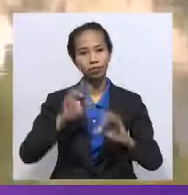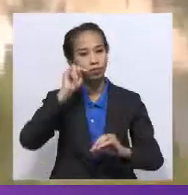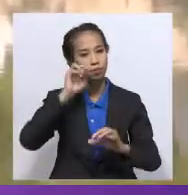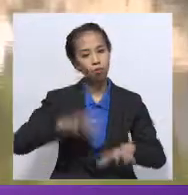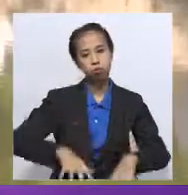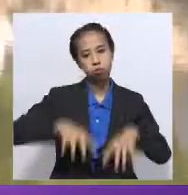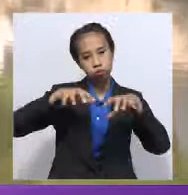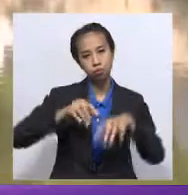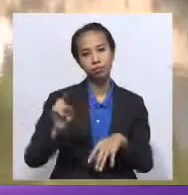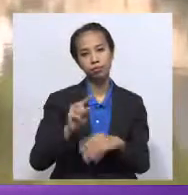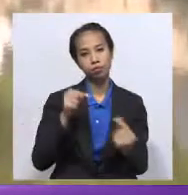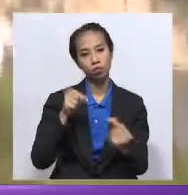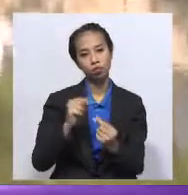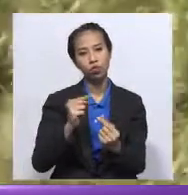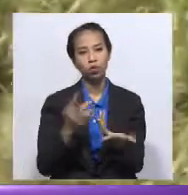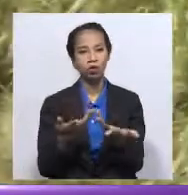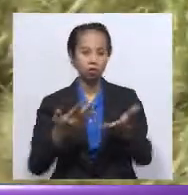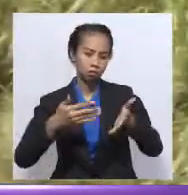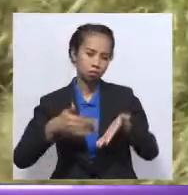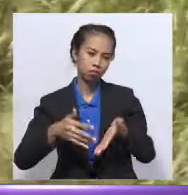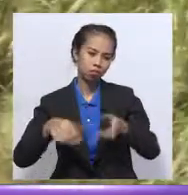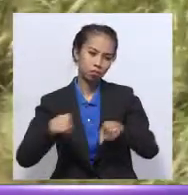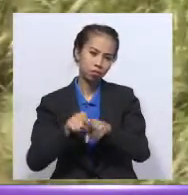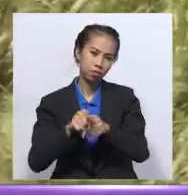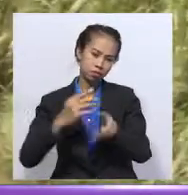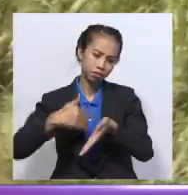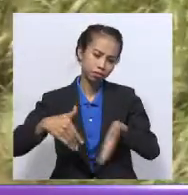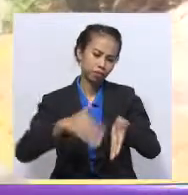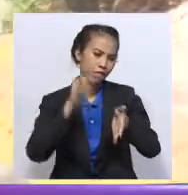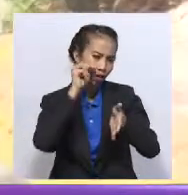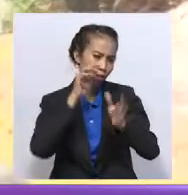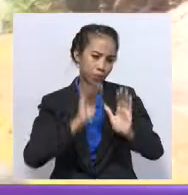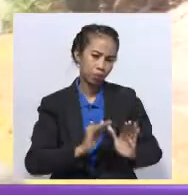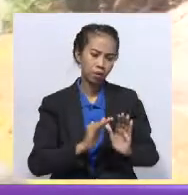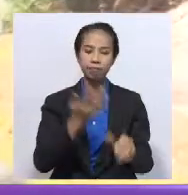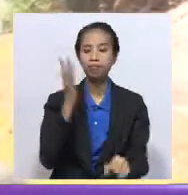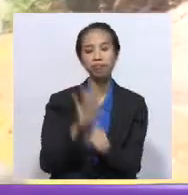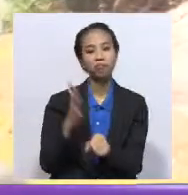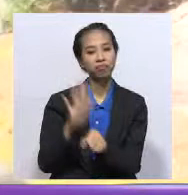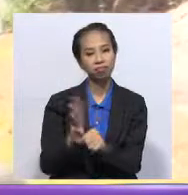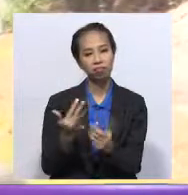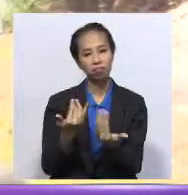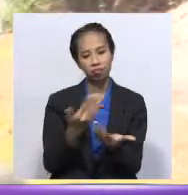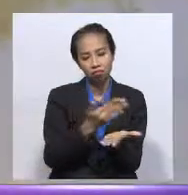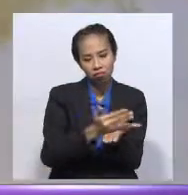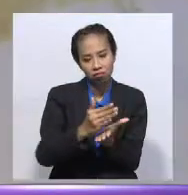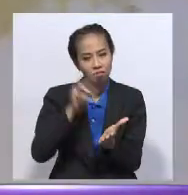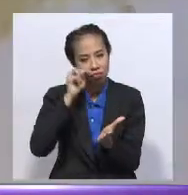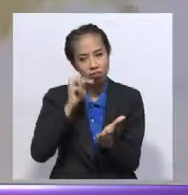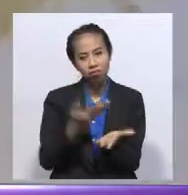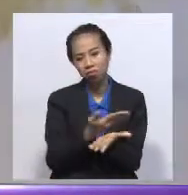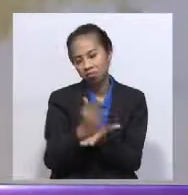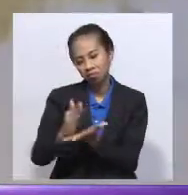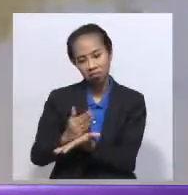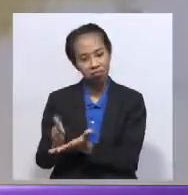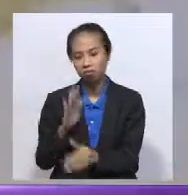วมคือความสามารถในการรองรับน้ำของจังหวัดเพชรบุรีและคลองส่งน้ำที่ไม่เพียงพอที่จะช่วยแบ่งเบาภาระของจังหวั